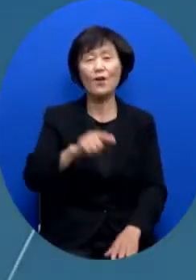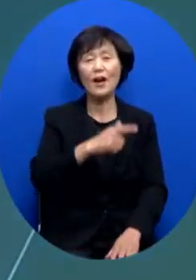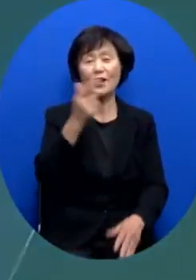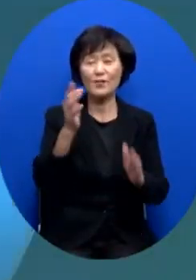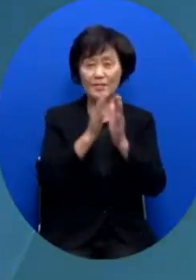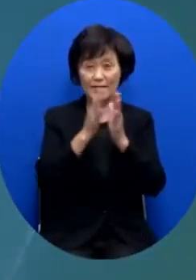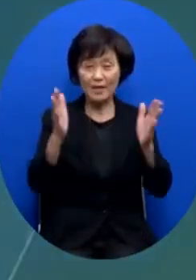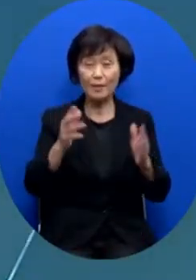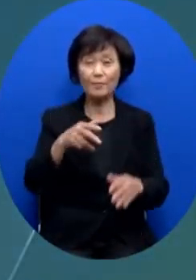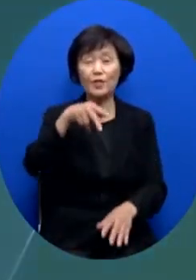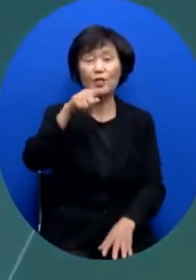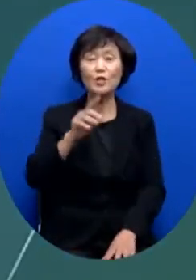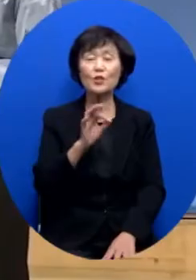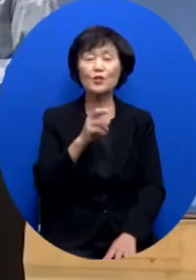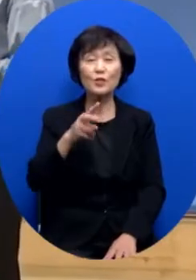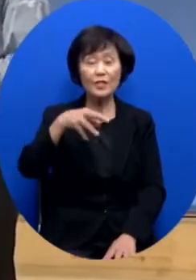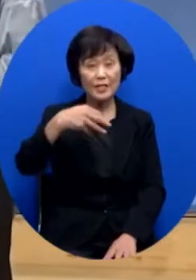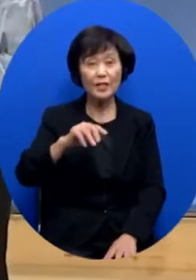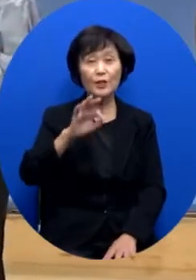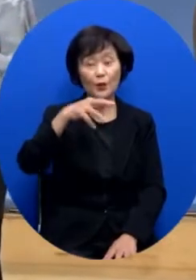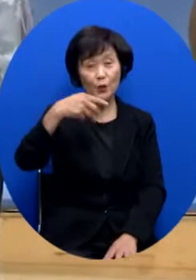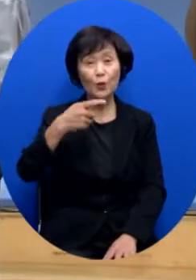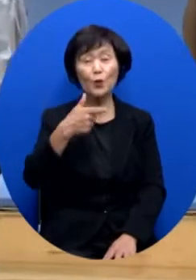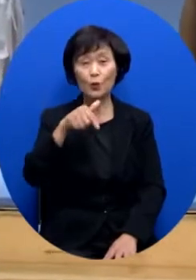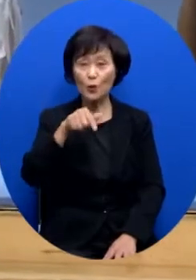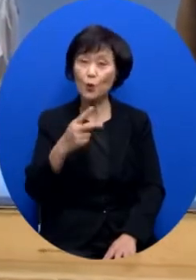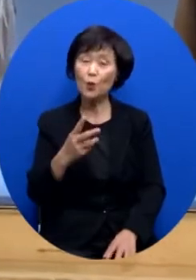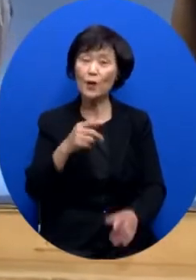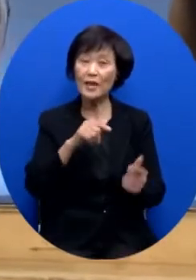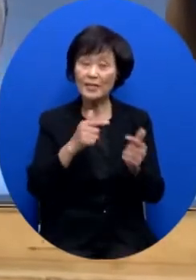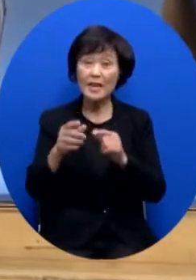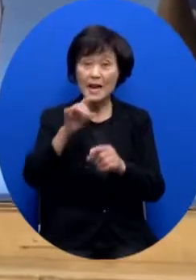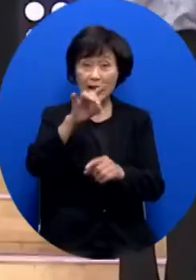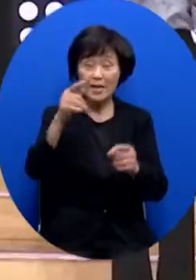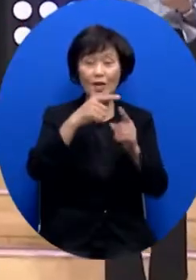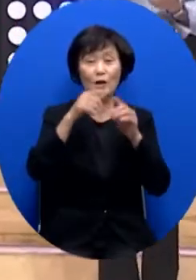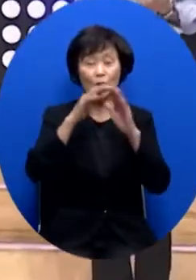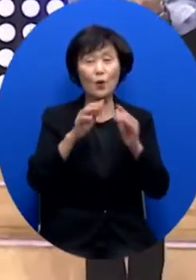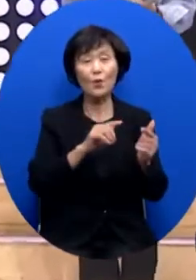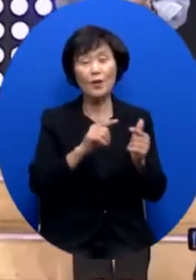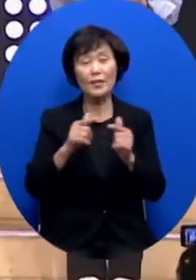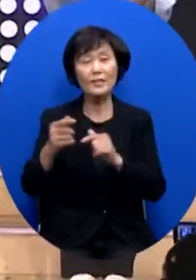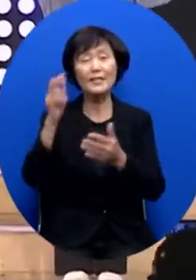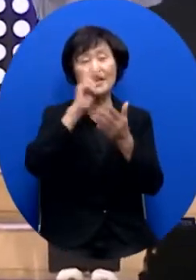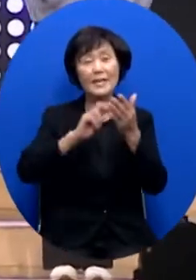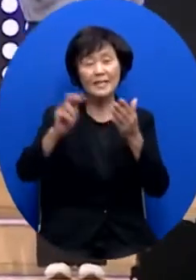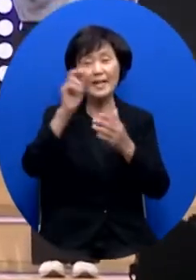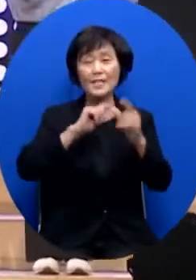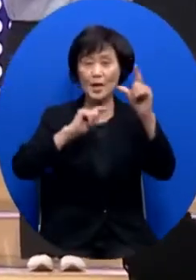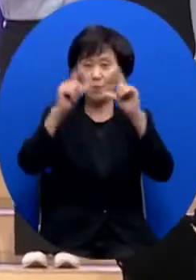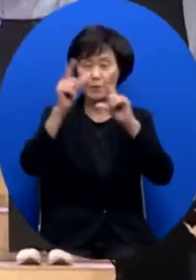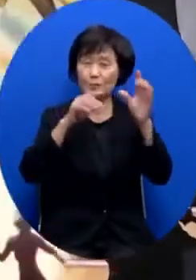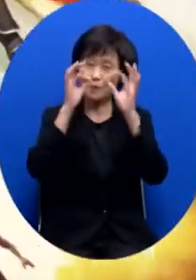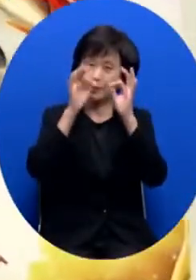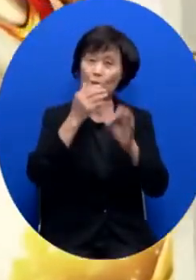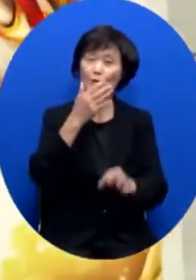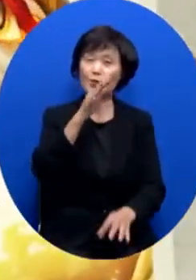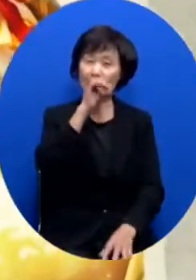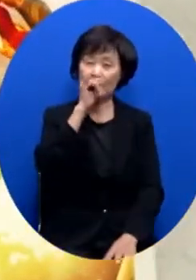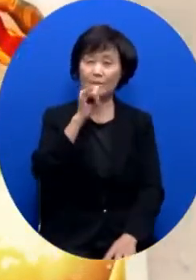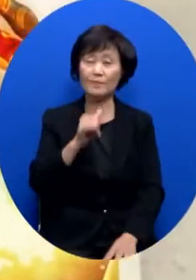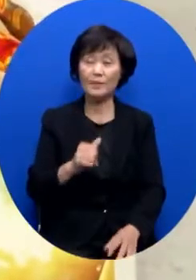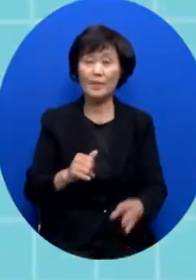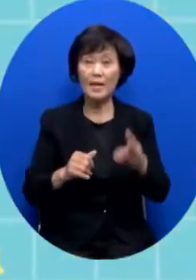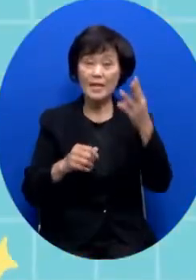수영로교회, 평촌세중앙교회, 한성교회 등 각 교회의 생생한 찬양 사역 현장을 만날 수 있습니다.